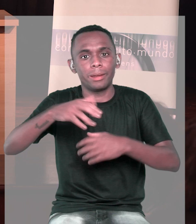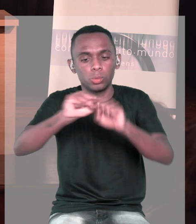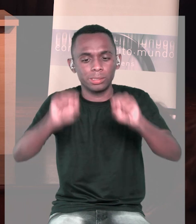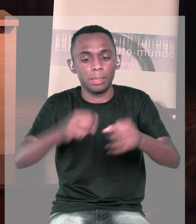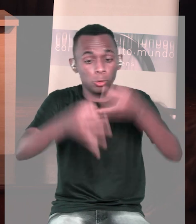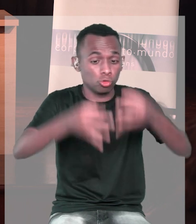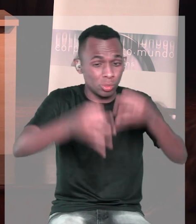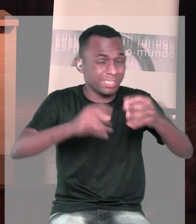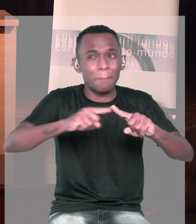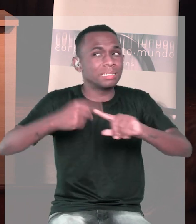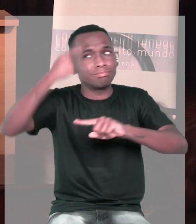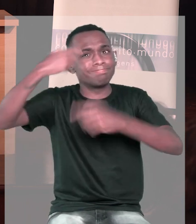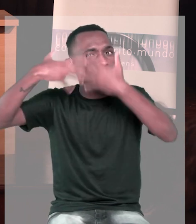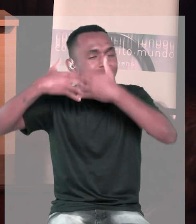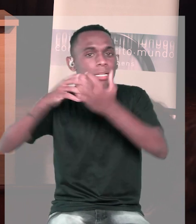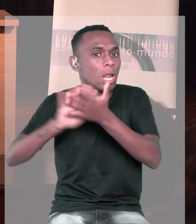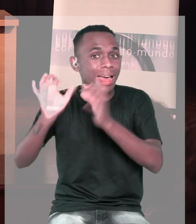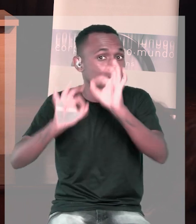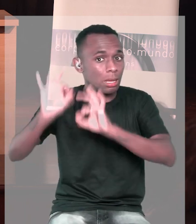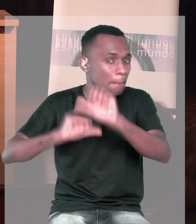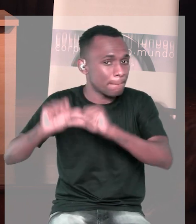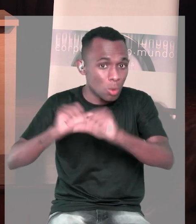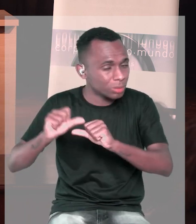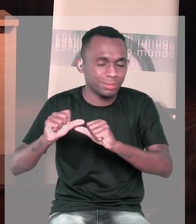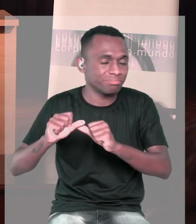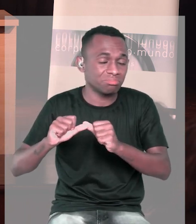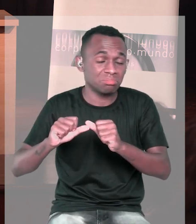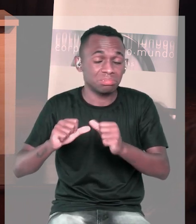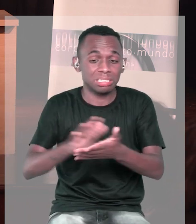não muda de pensamento, não vai alterar grande coisa.